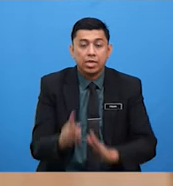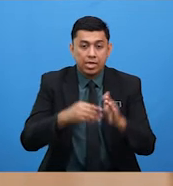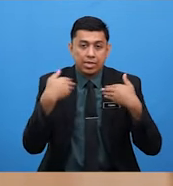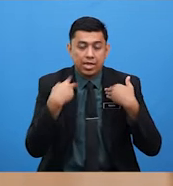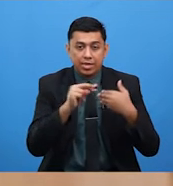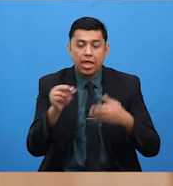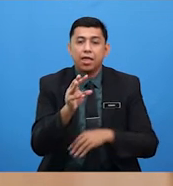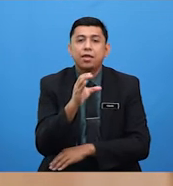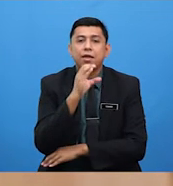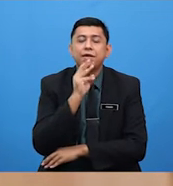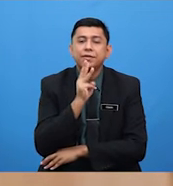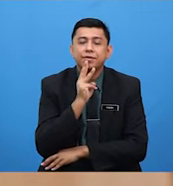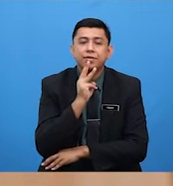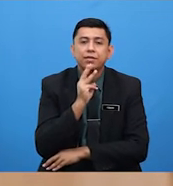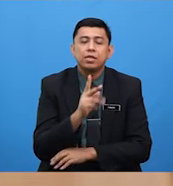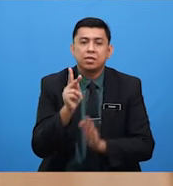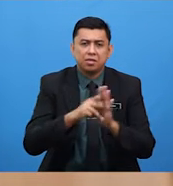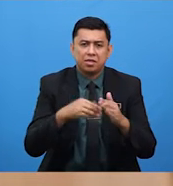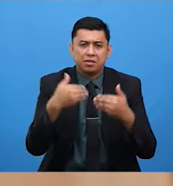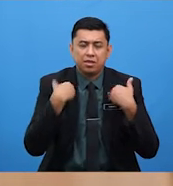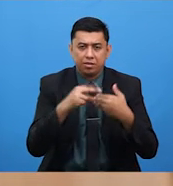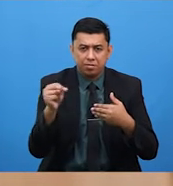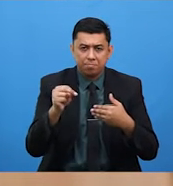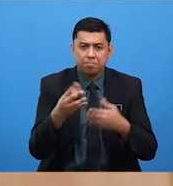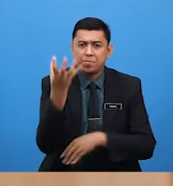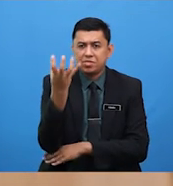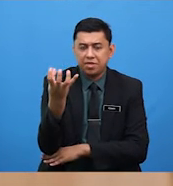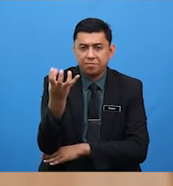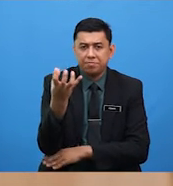air berbanding dengan keadaan agak-agak, iaitu pepejal.